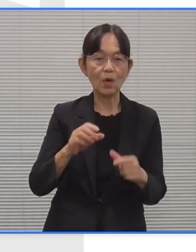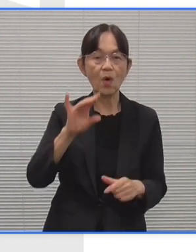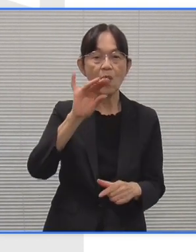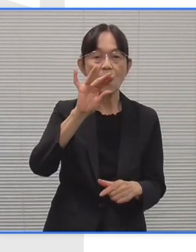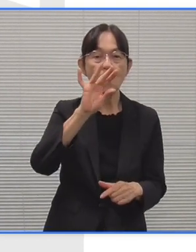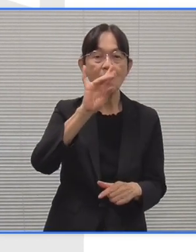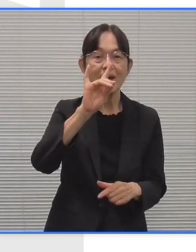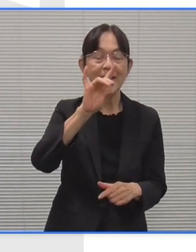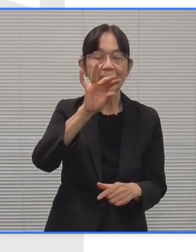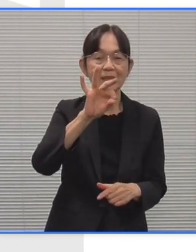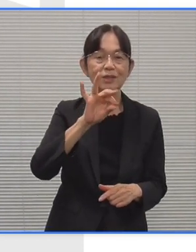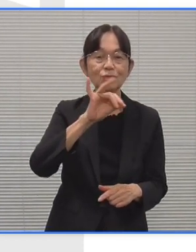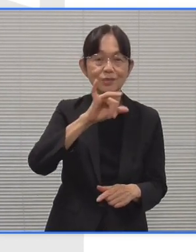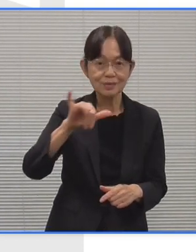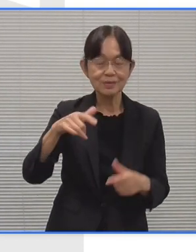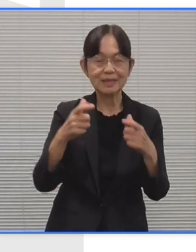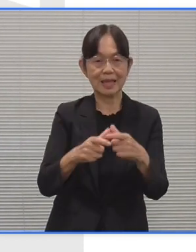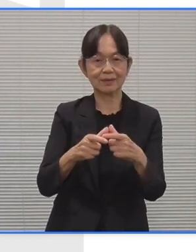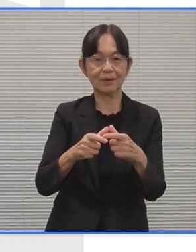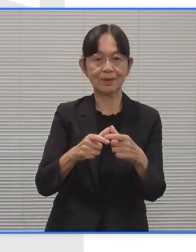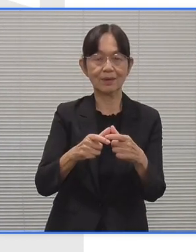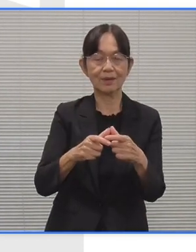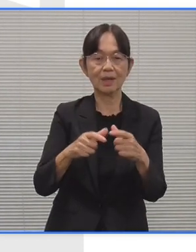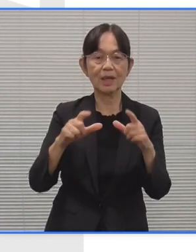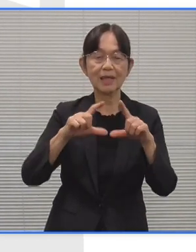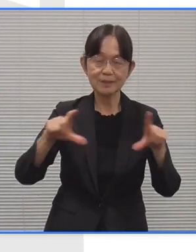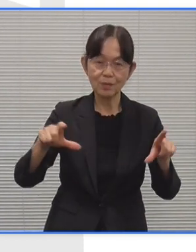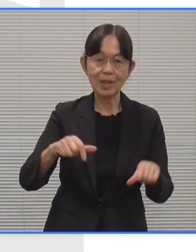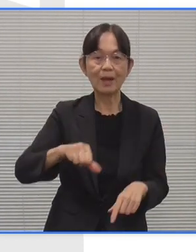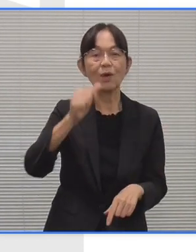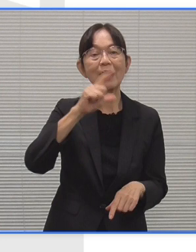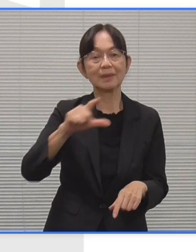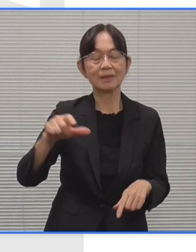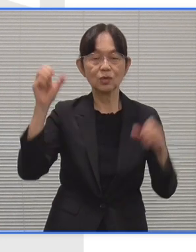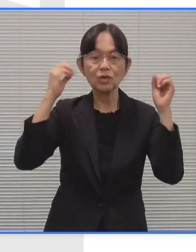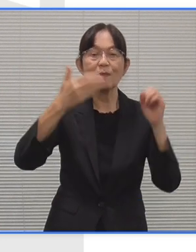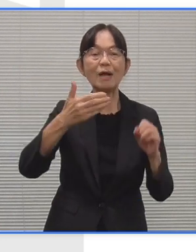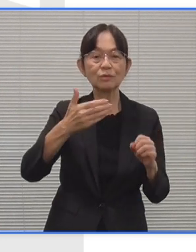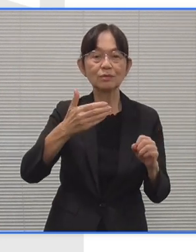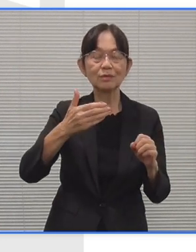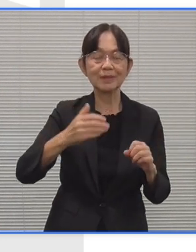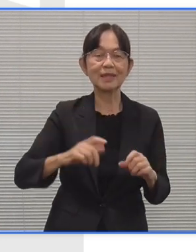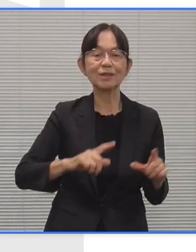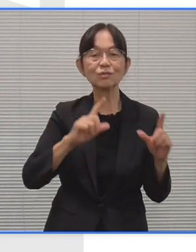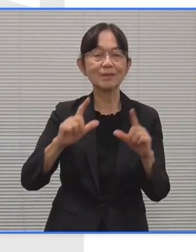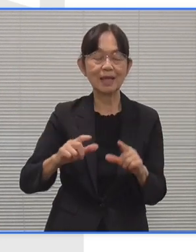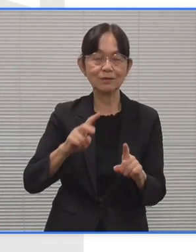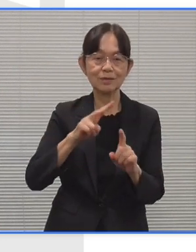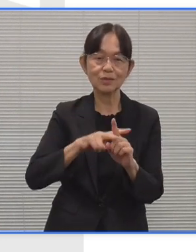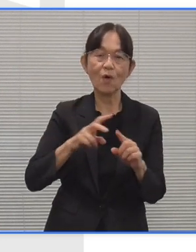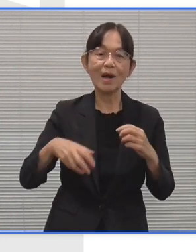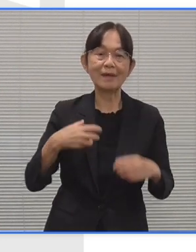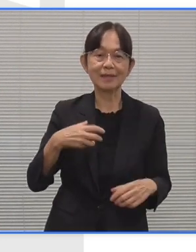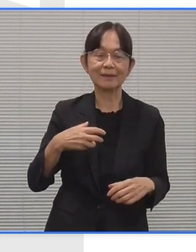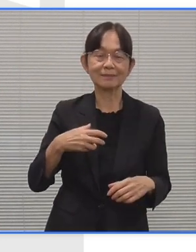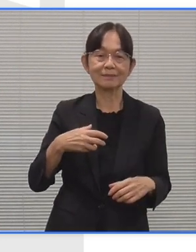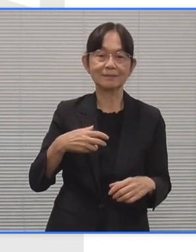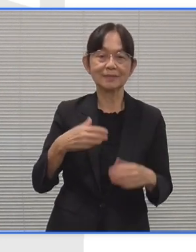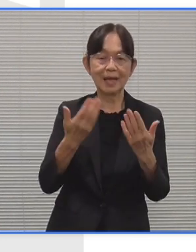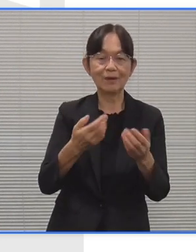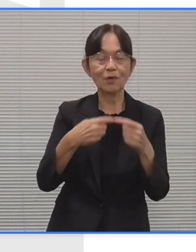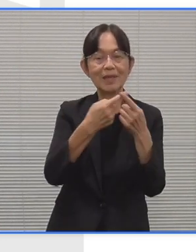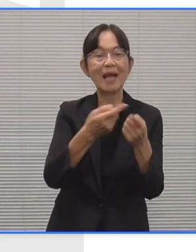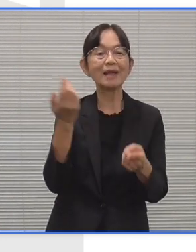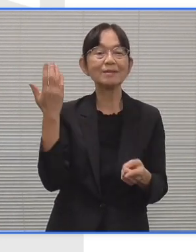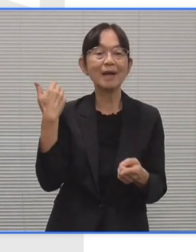は500円のところ、豊島区の小学、豊島区在住の小学生と未就